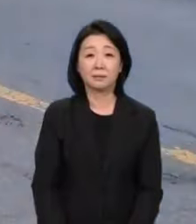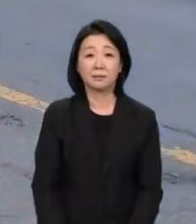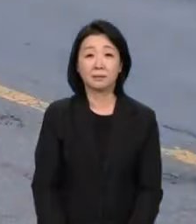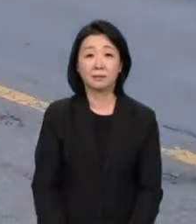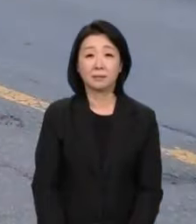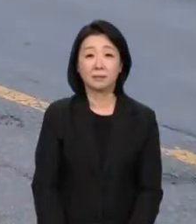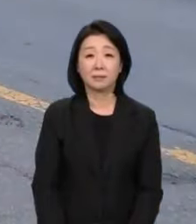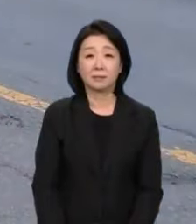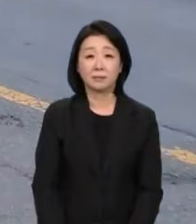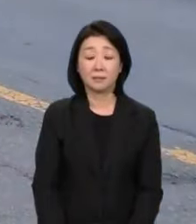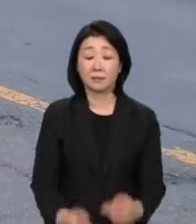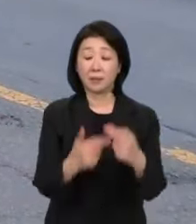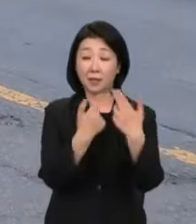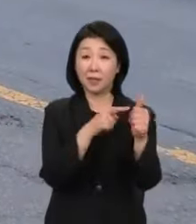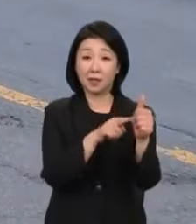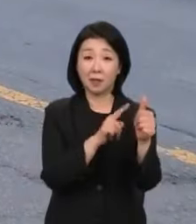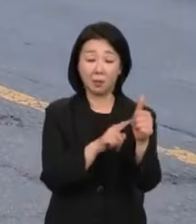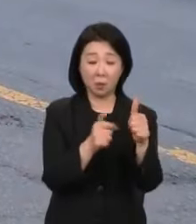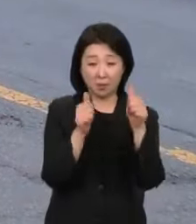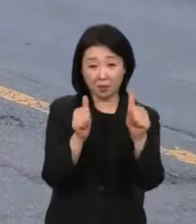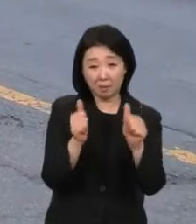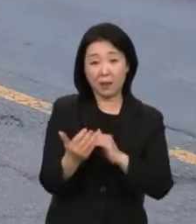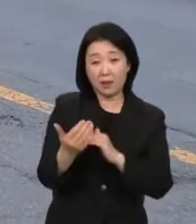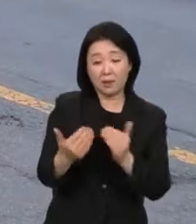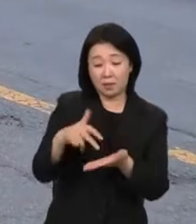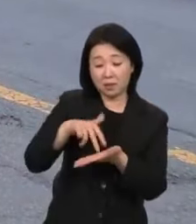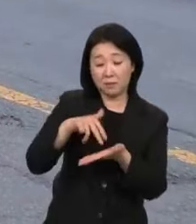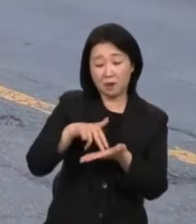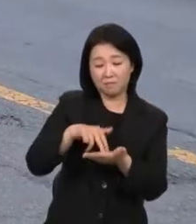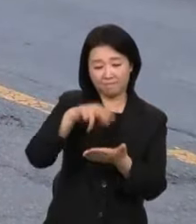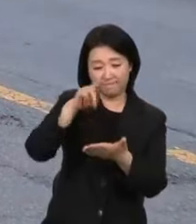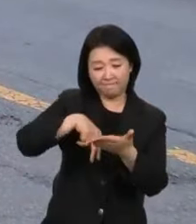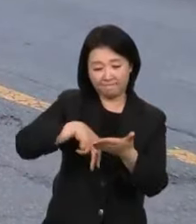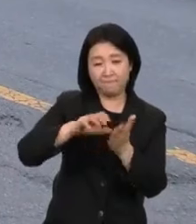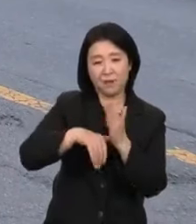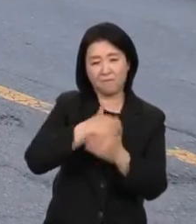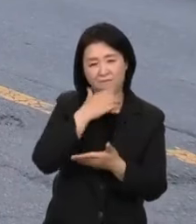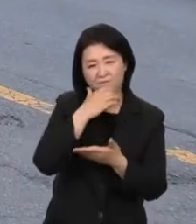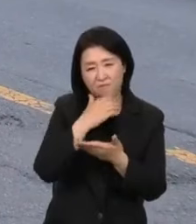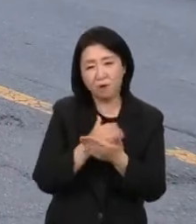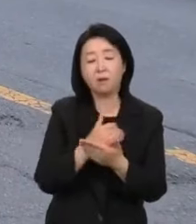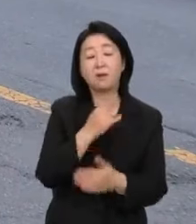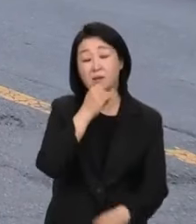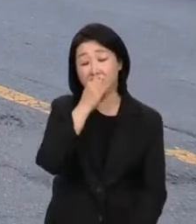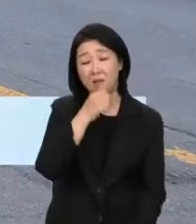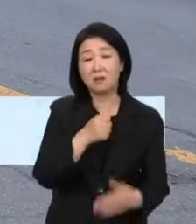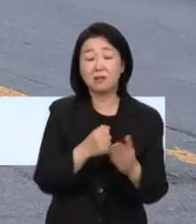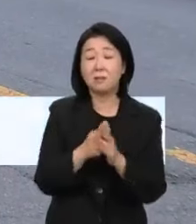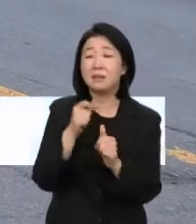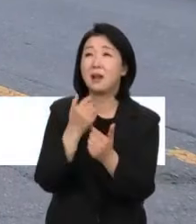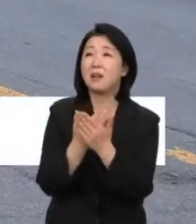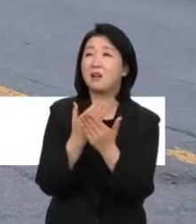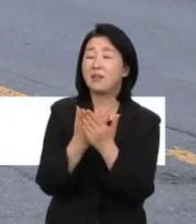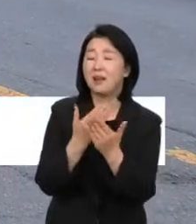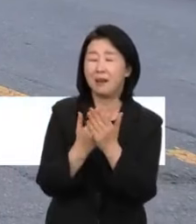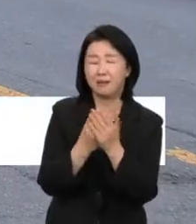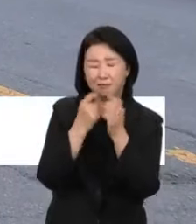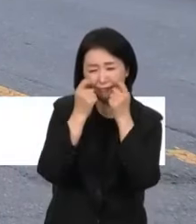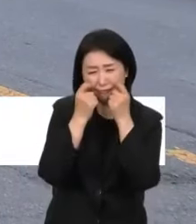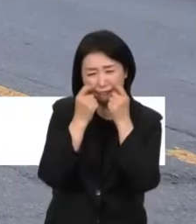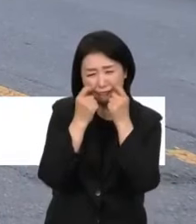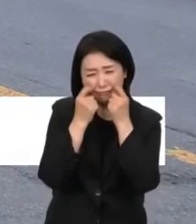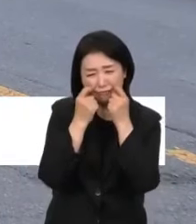네, 그렇습니다. 이 대표가 재판에 앞서 이 입장문을 읽으면서 울컥한 것을 두고 자신을 살려달라는 구질구질한